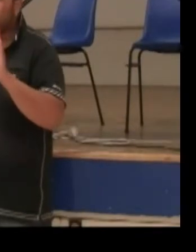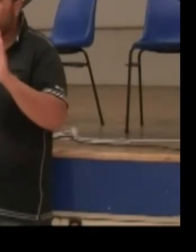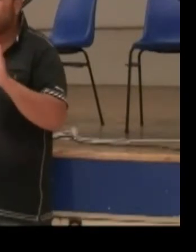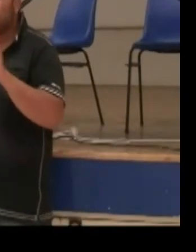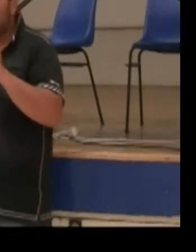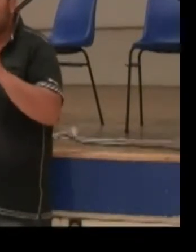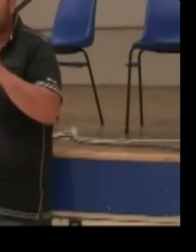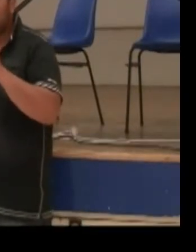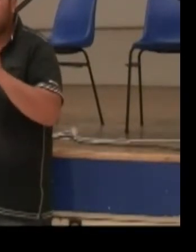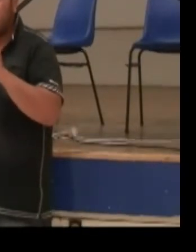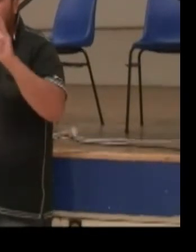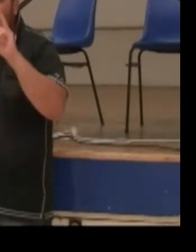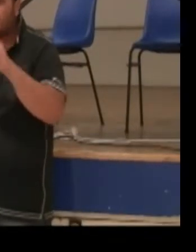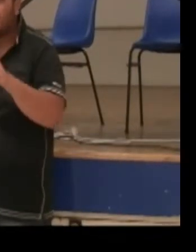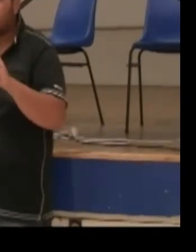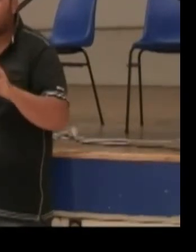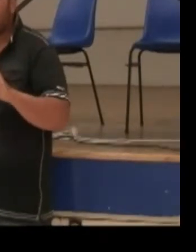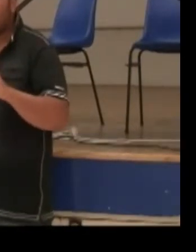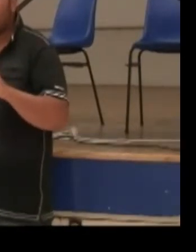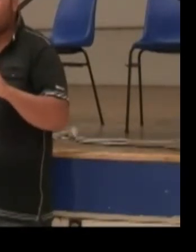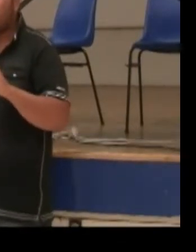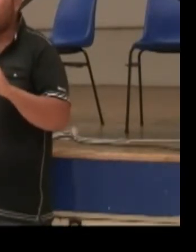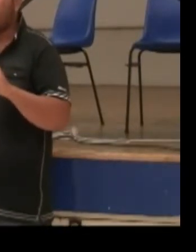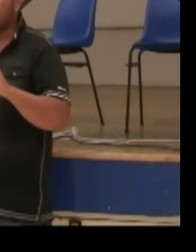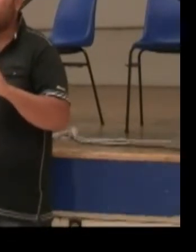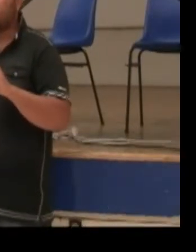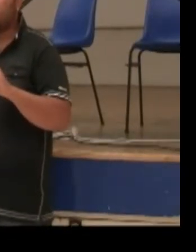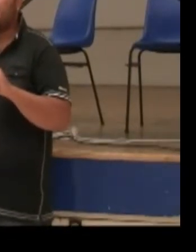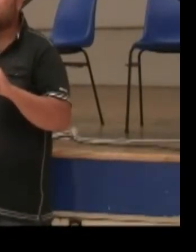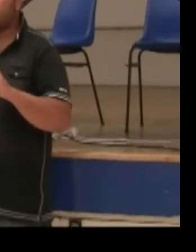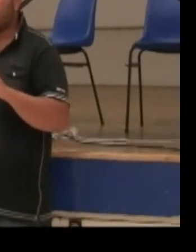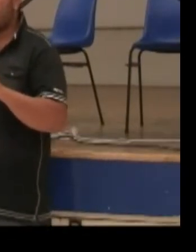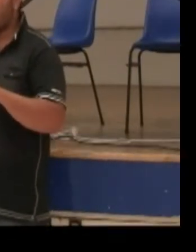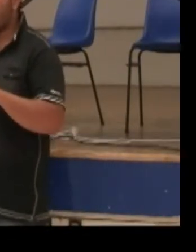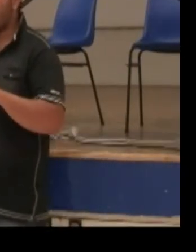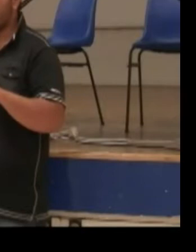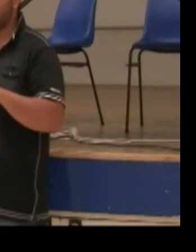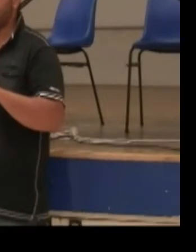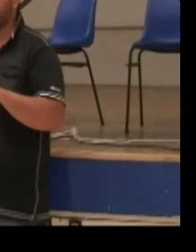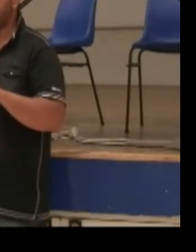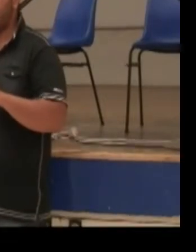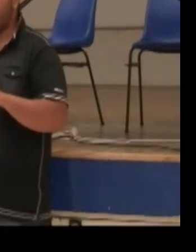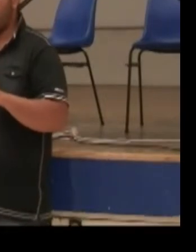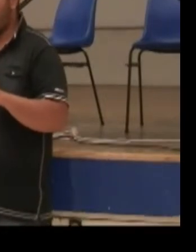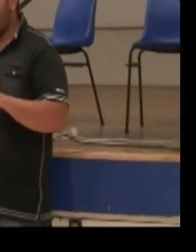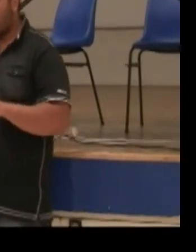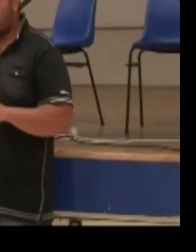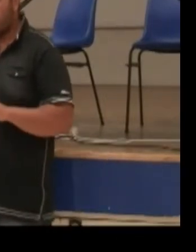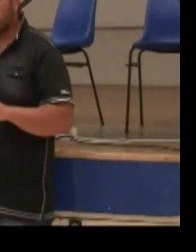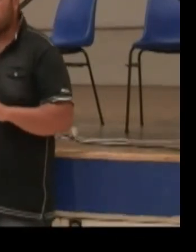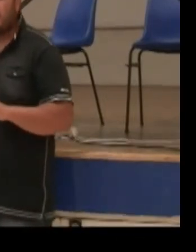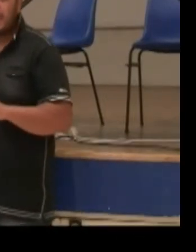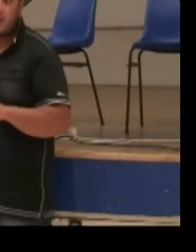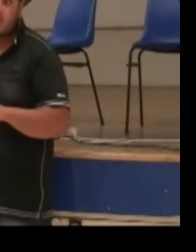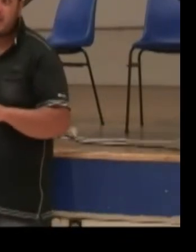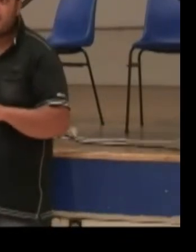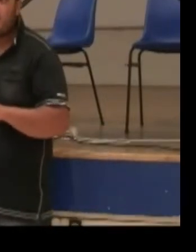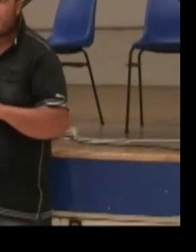il dit ah oh vous qui croyez ne dites pas راعنا mais dites انظرنا regardez-nous. Ok, واسمعوا